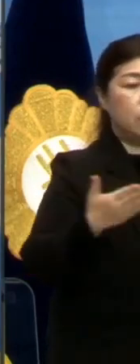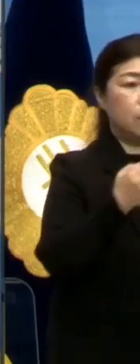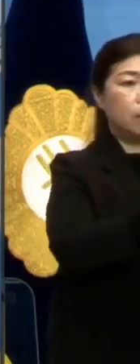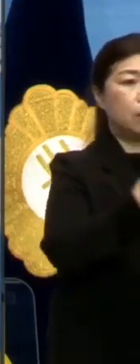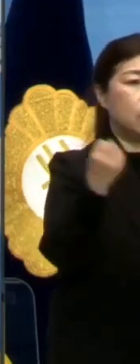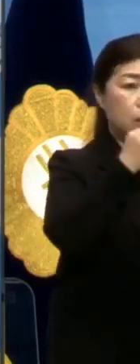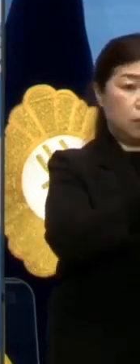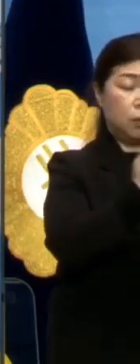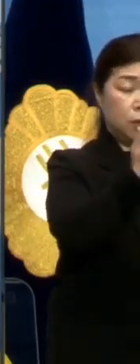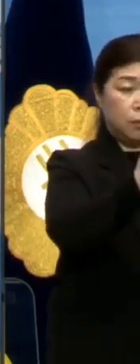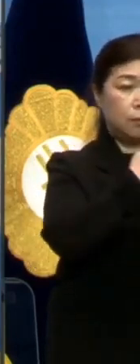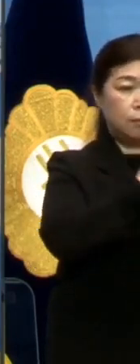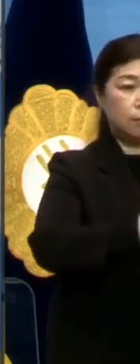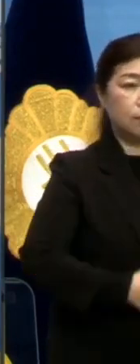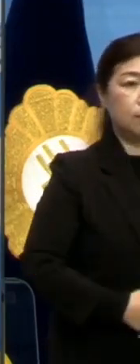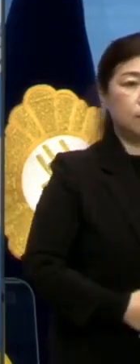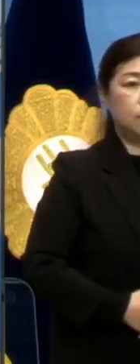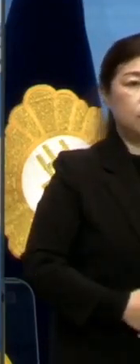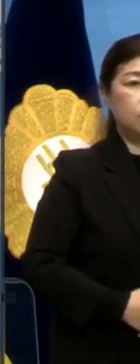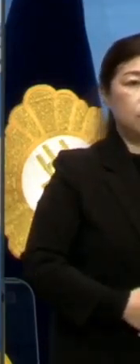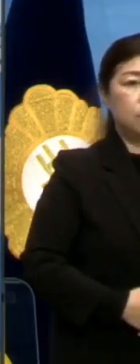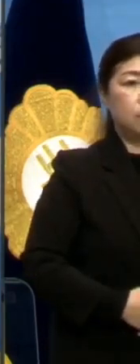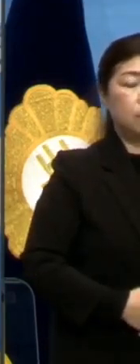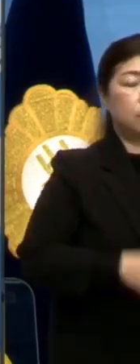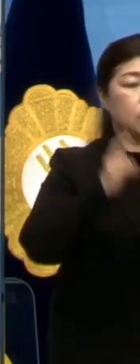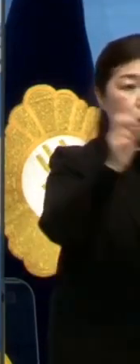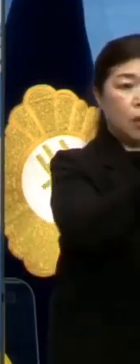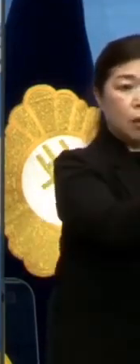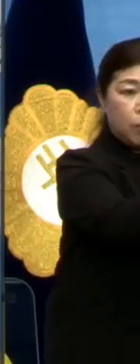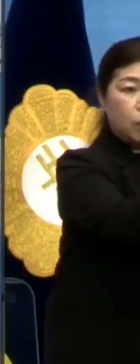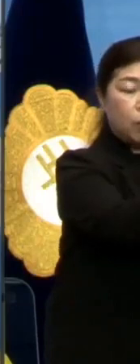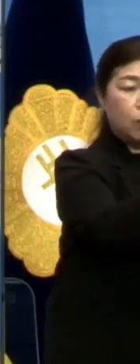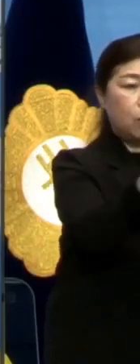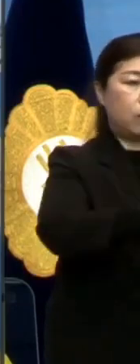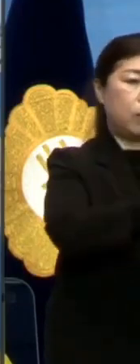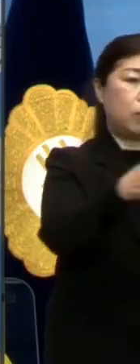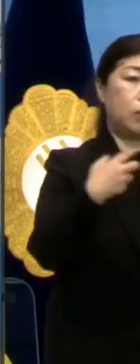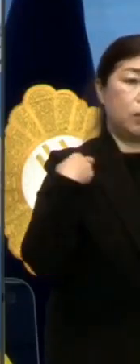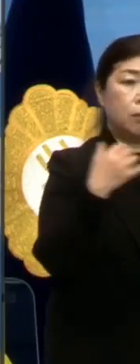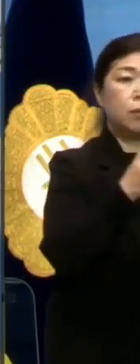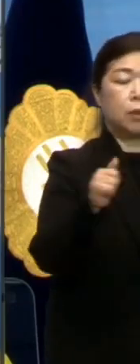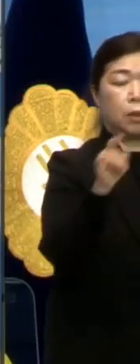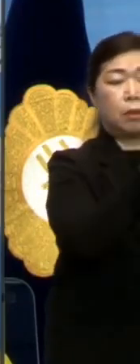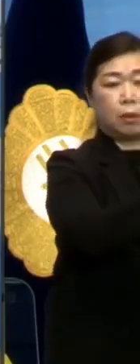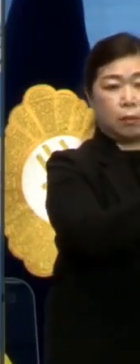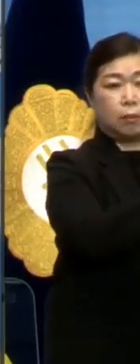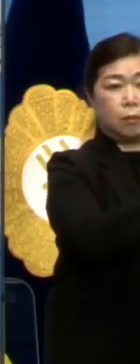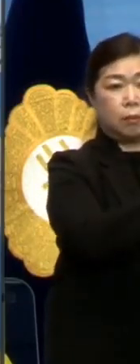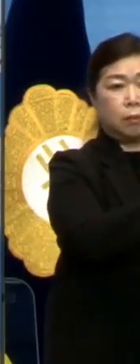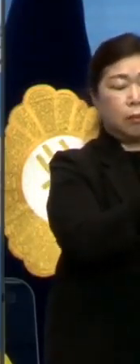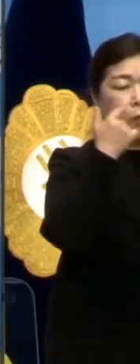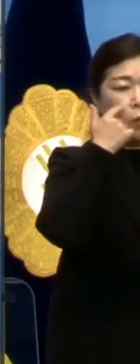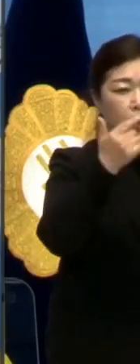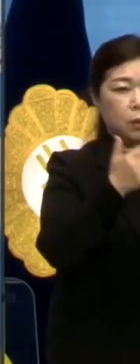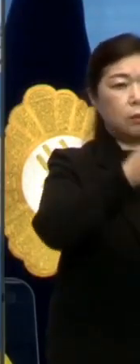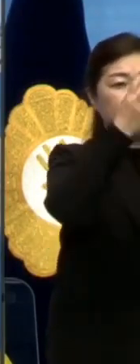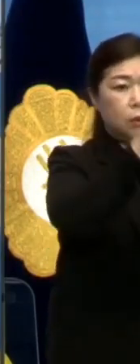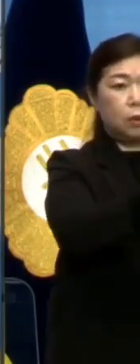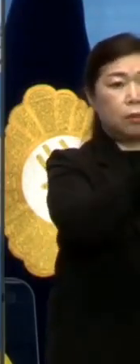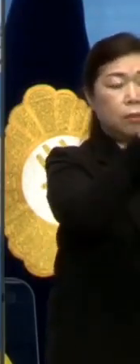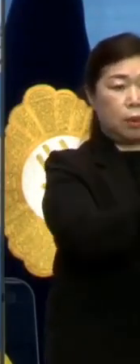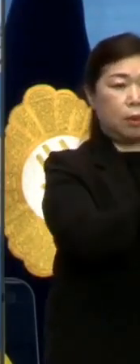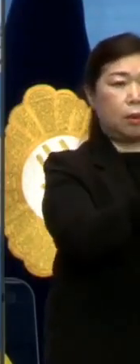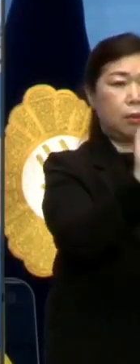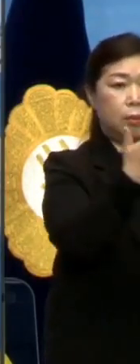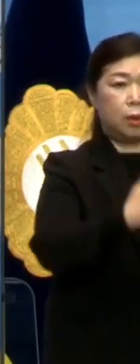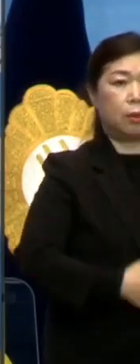다시 말씀드리겠습니다. 기업의 대표이사 등 경영 책임자의 책임을 명확히 규정해야